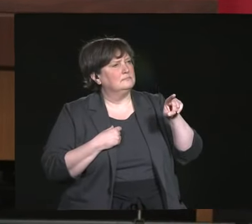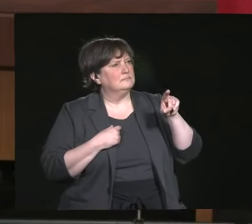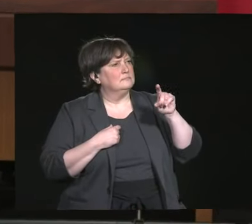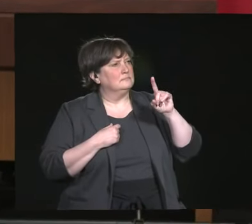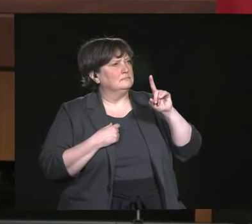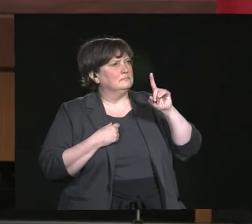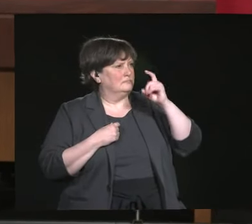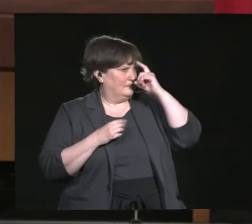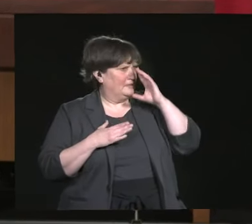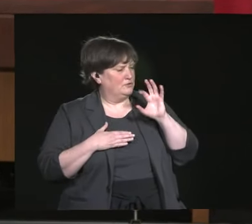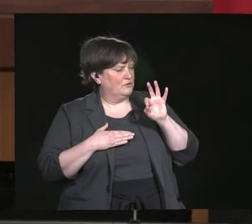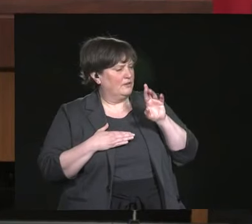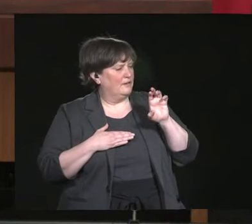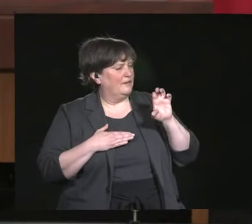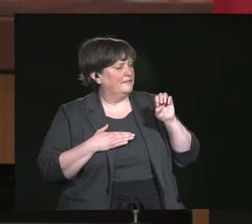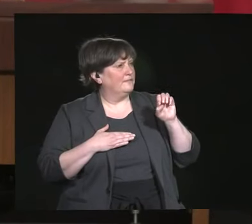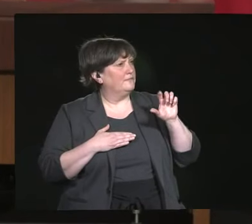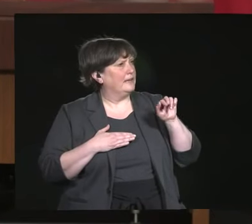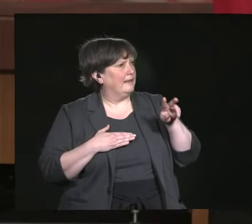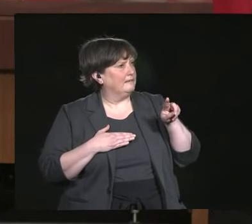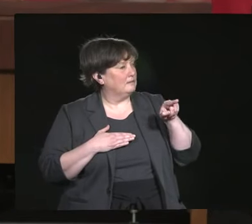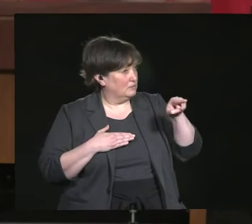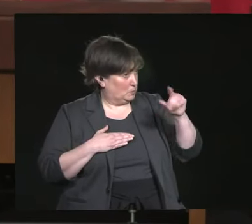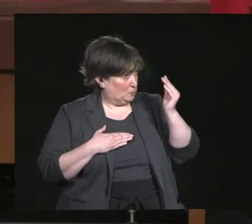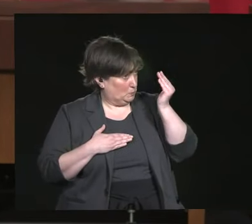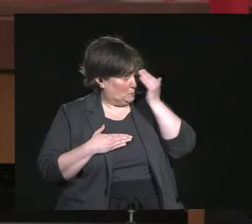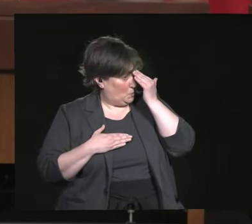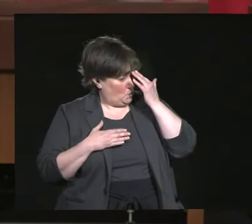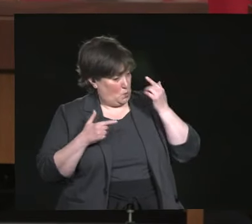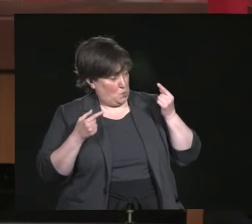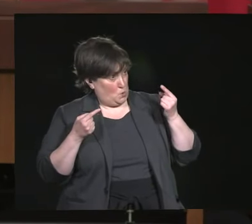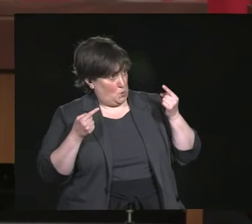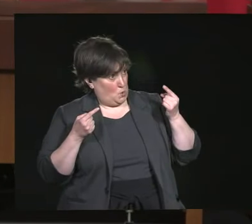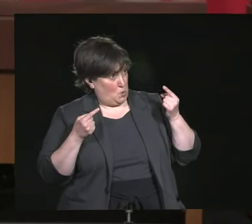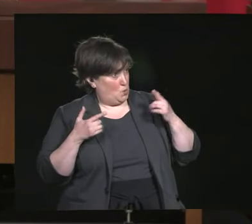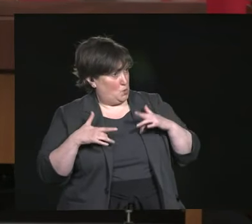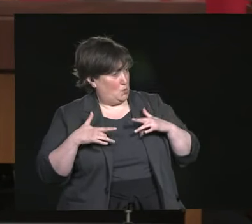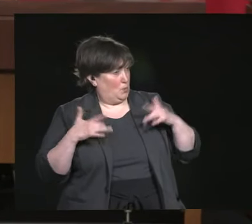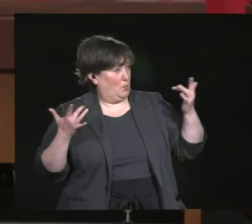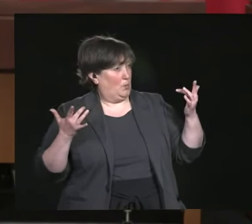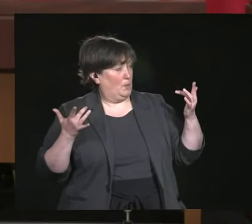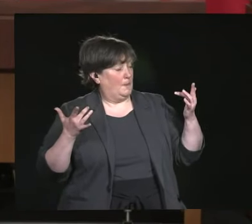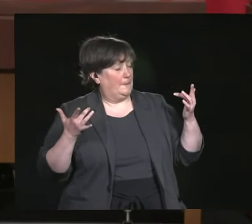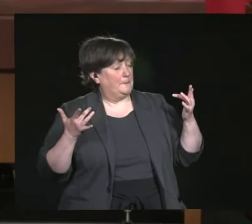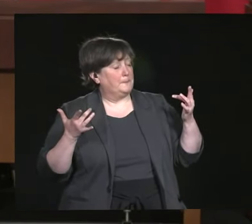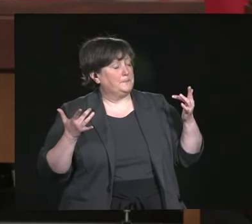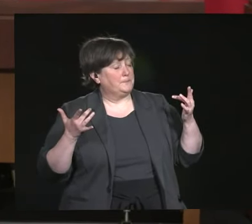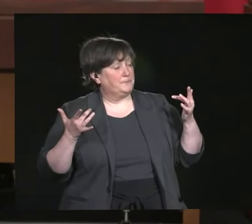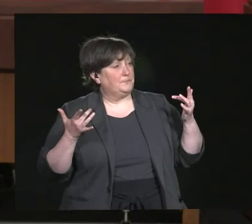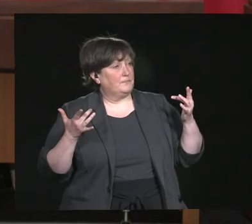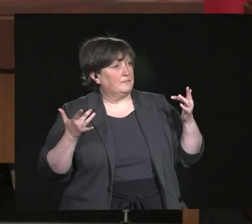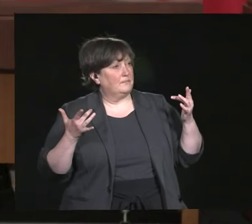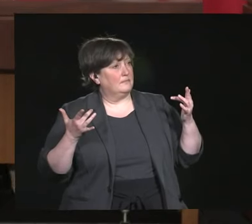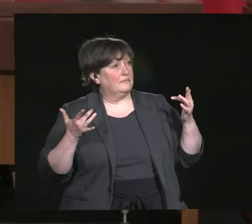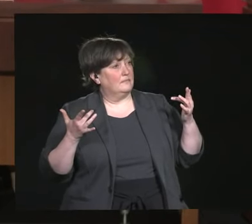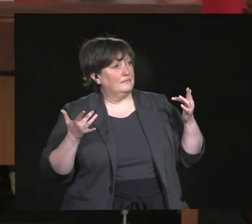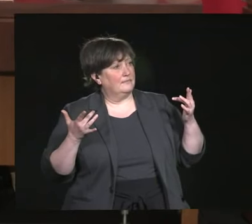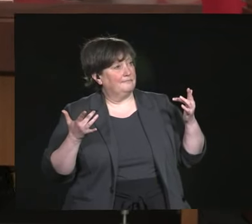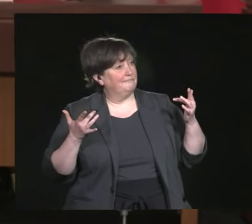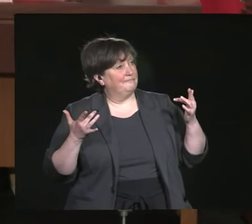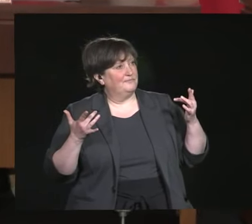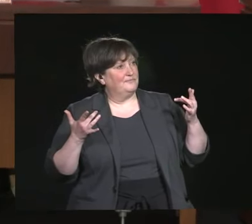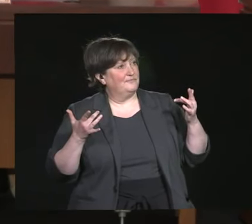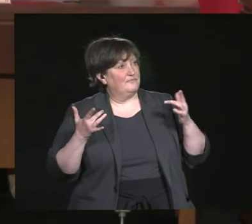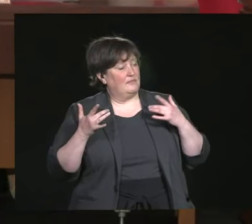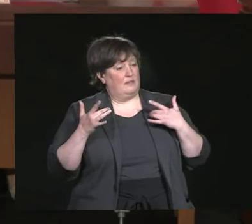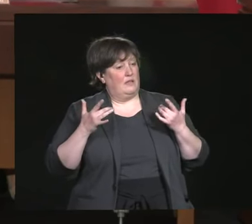concernant le renvoi de migrants dans leur pays d'origine, donc les États-Unis, qui renvoyaient les